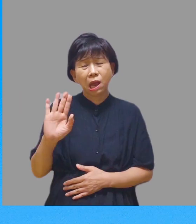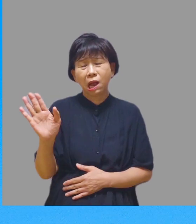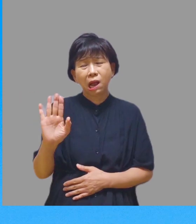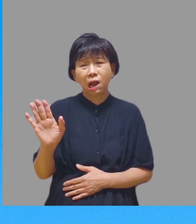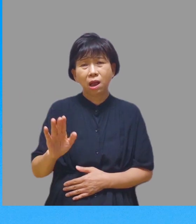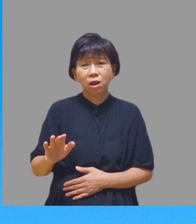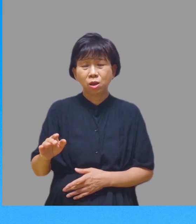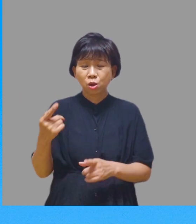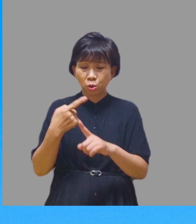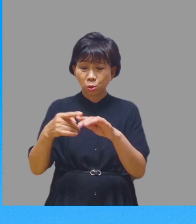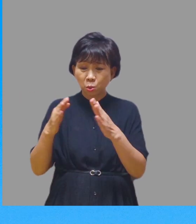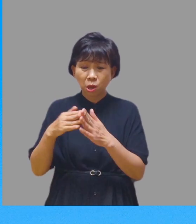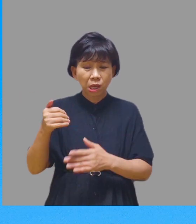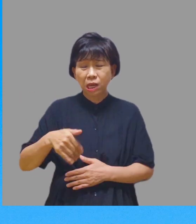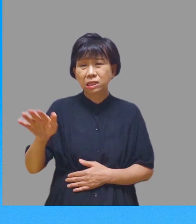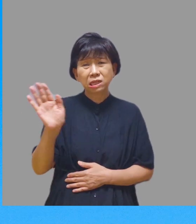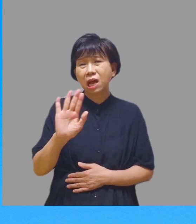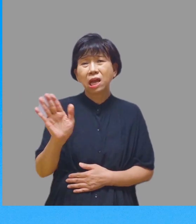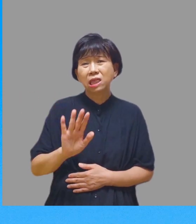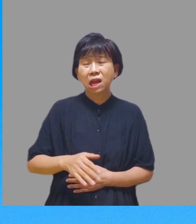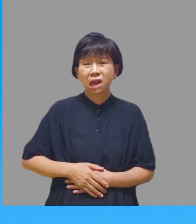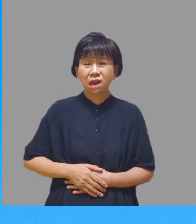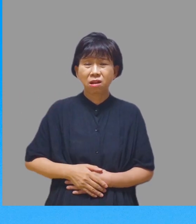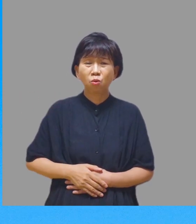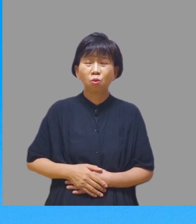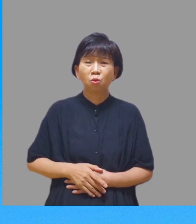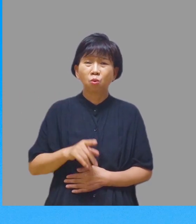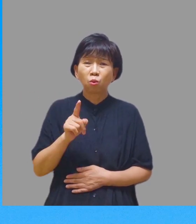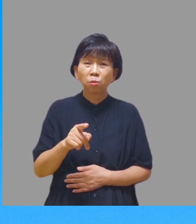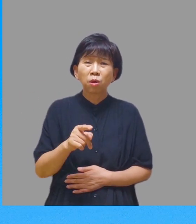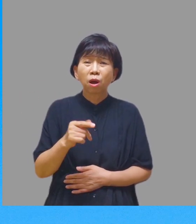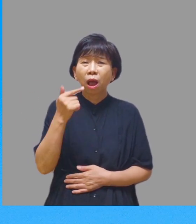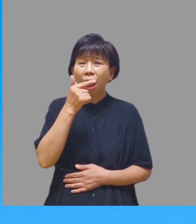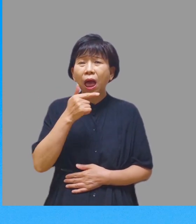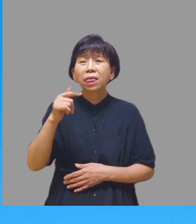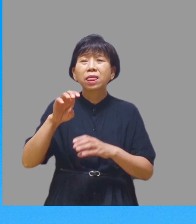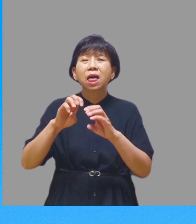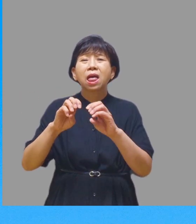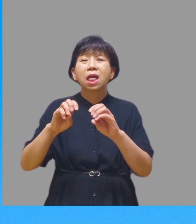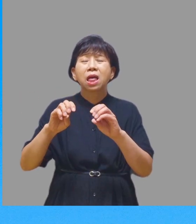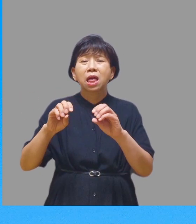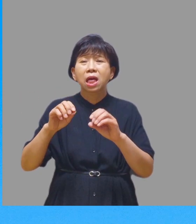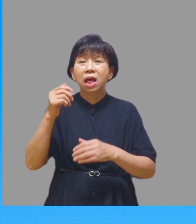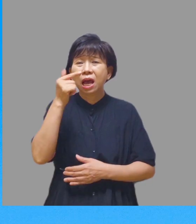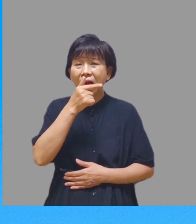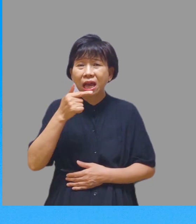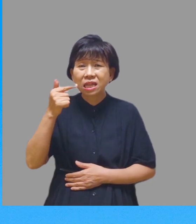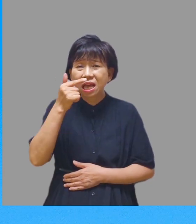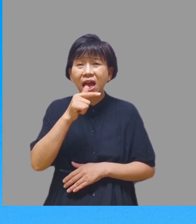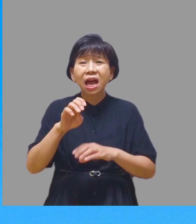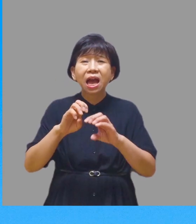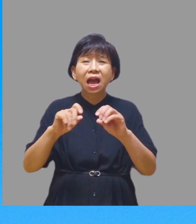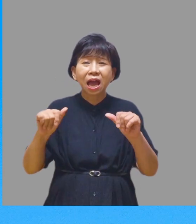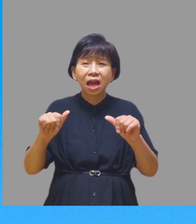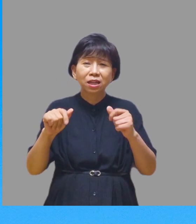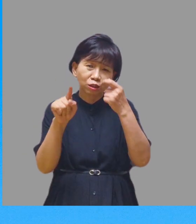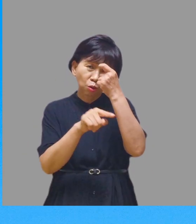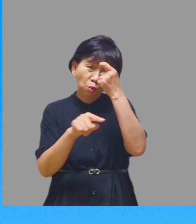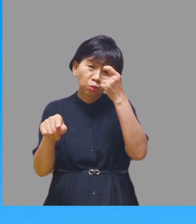나가를 뒤집어서 가나안. 네. 그래서 이 가나안 성도라고